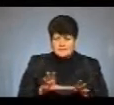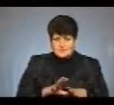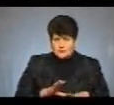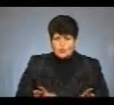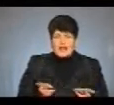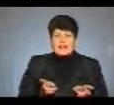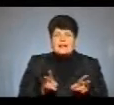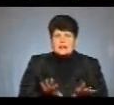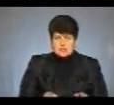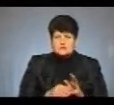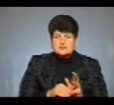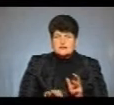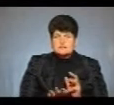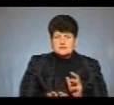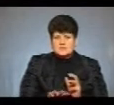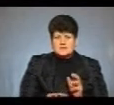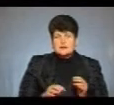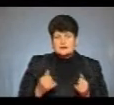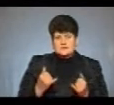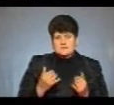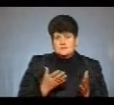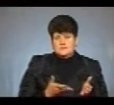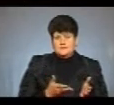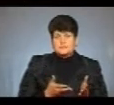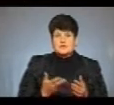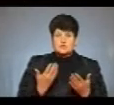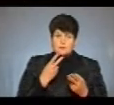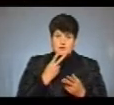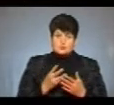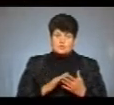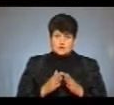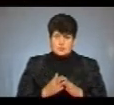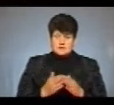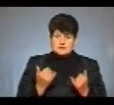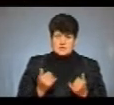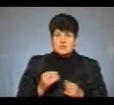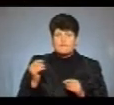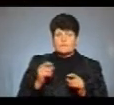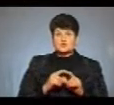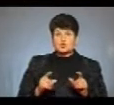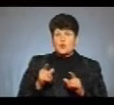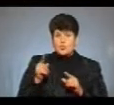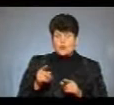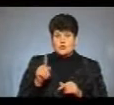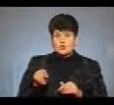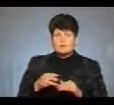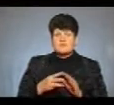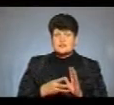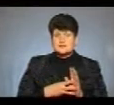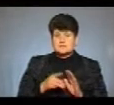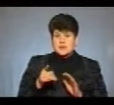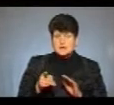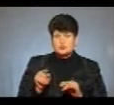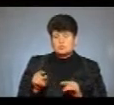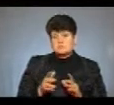в ґрунті на теперішній день. Якщо ми бачимо ситуацію таку, як склалася в школі номер 18, то тут